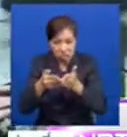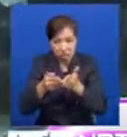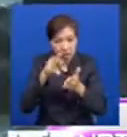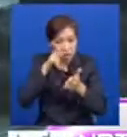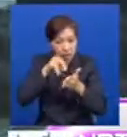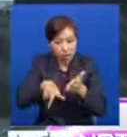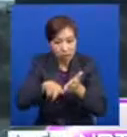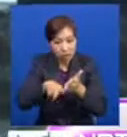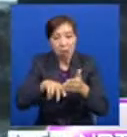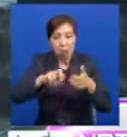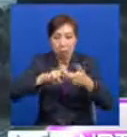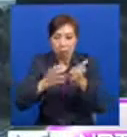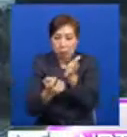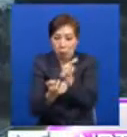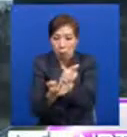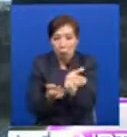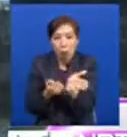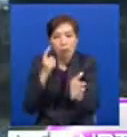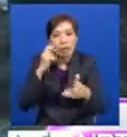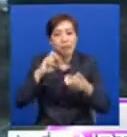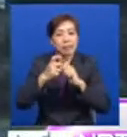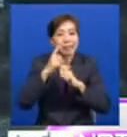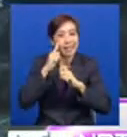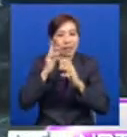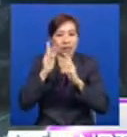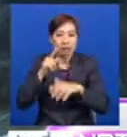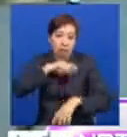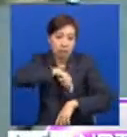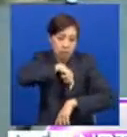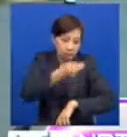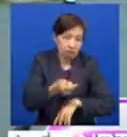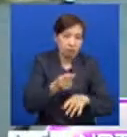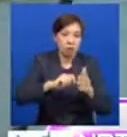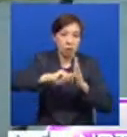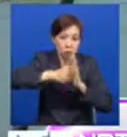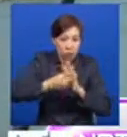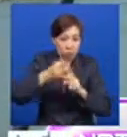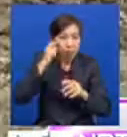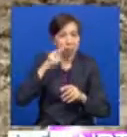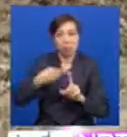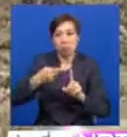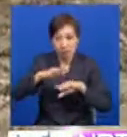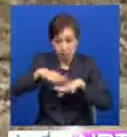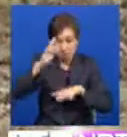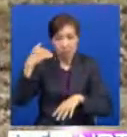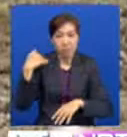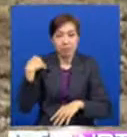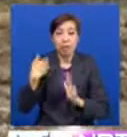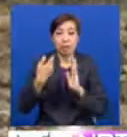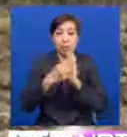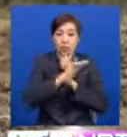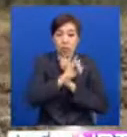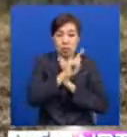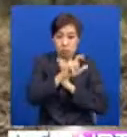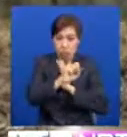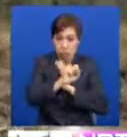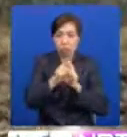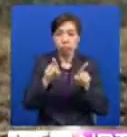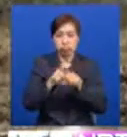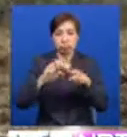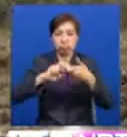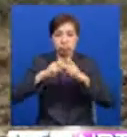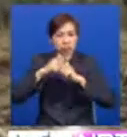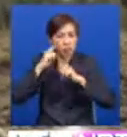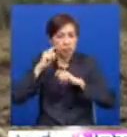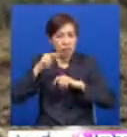หางยาวได้รับความเสียหายคนขับเรือต้องจ่ายค่าซ่อมแซมนับ 10,000บาทส่วนที่จังหวัดยโสธรสถานการณ์ภัยแล้ง